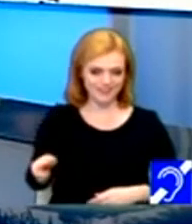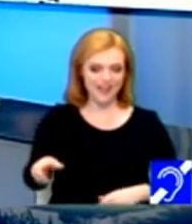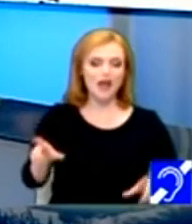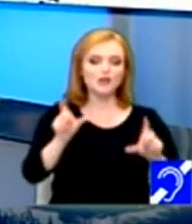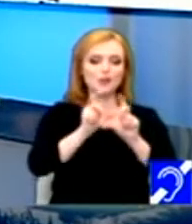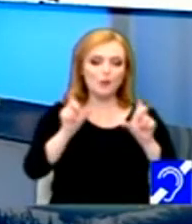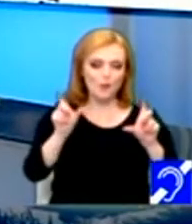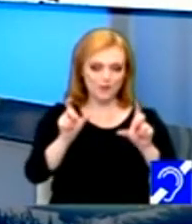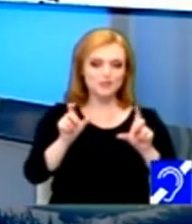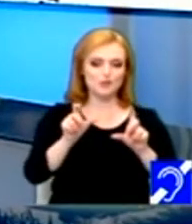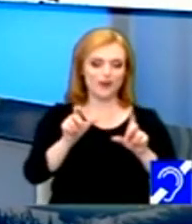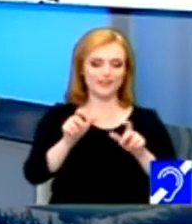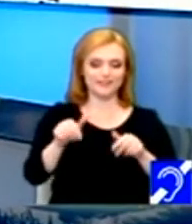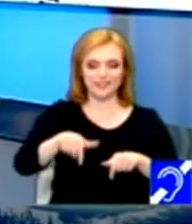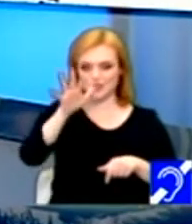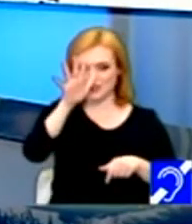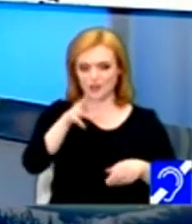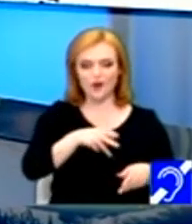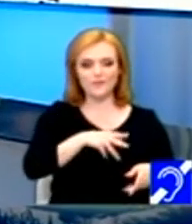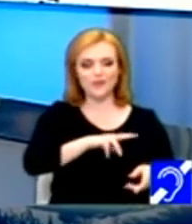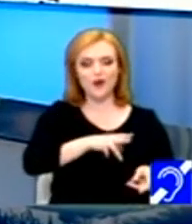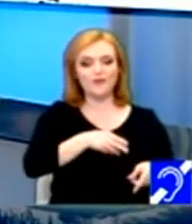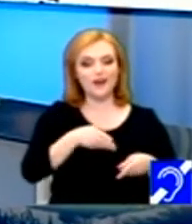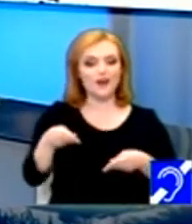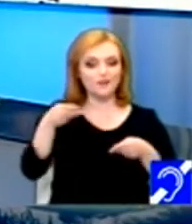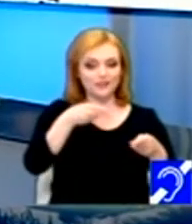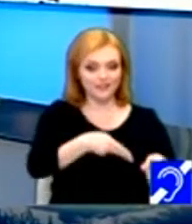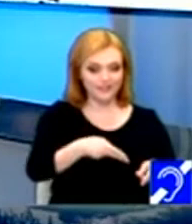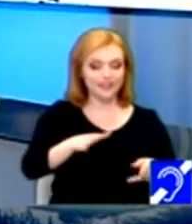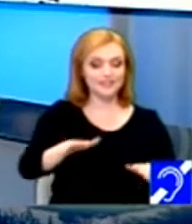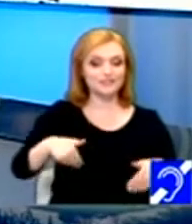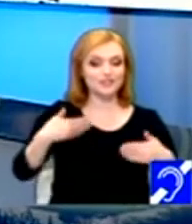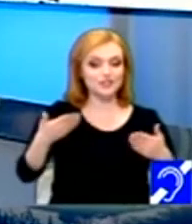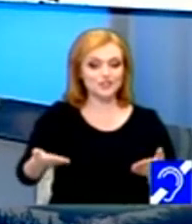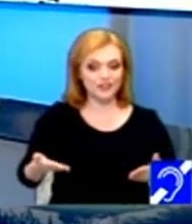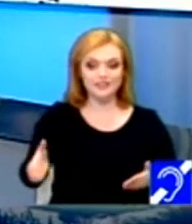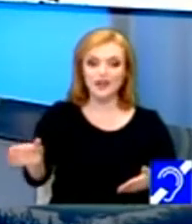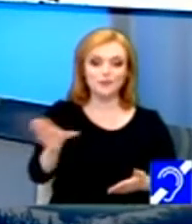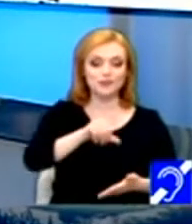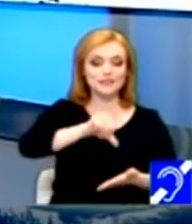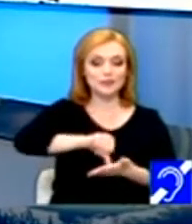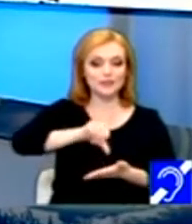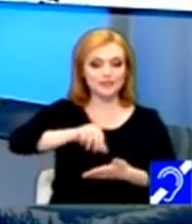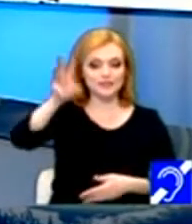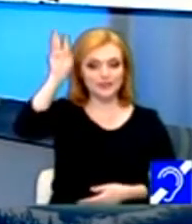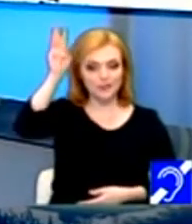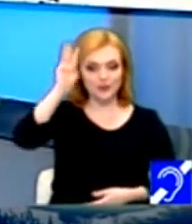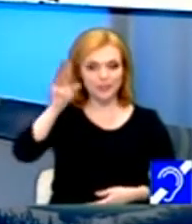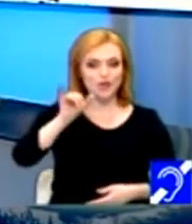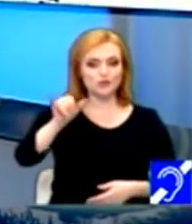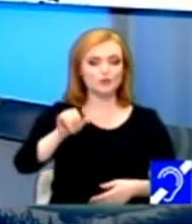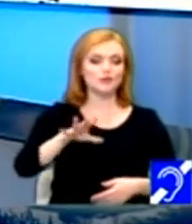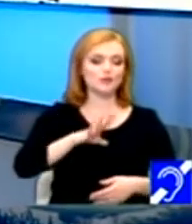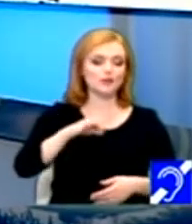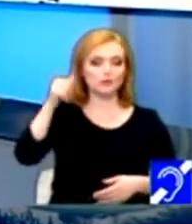Teoretic Principesa Natalia Dadiani, laureat ambasadorului și angajaților reprezentanțe diplomatice, să aibă sărbători de iarnă fericite și un an